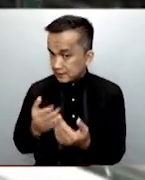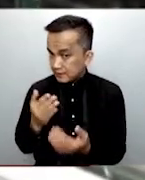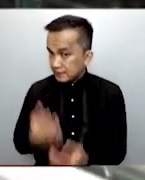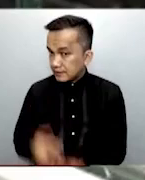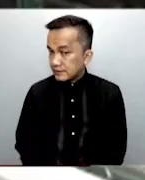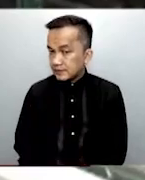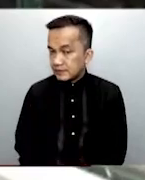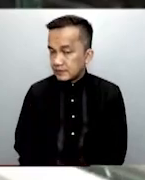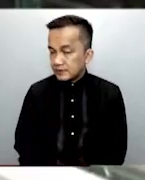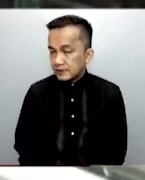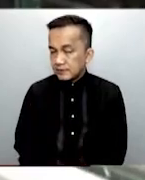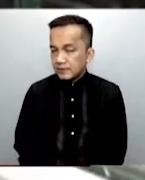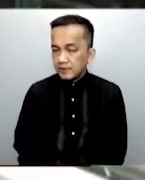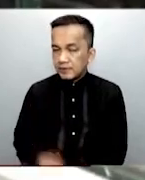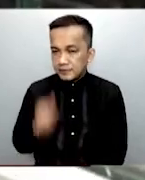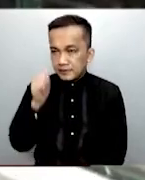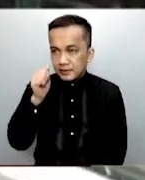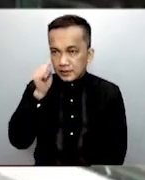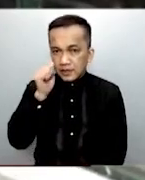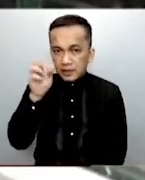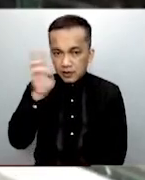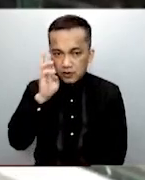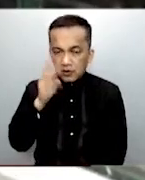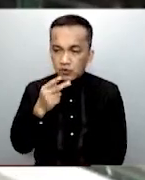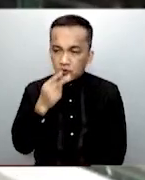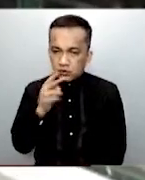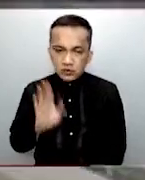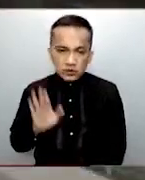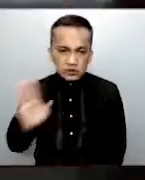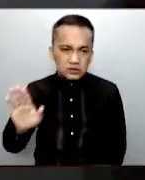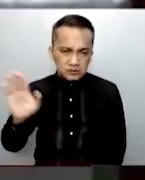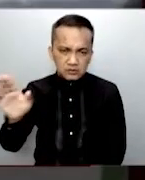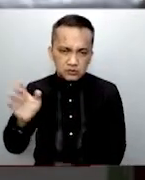makakagisnan ba ang sigarilyo through those candies.